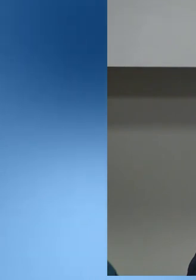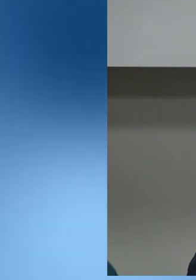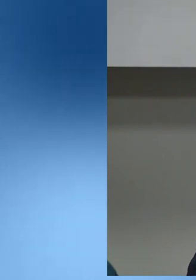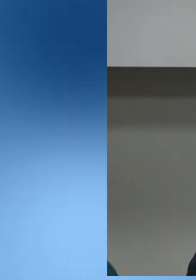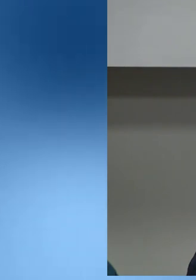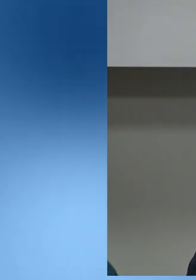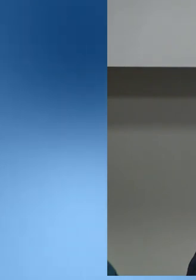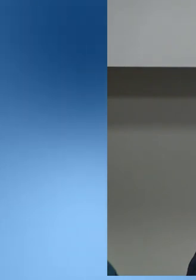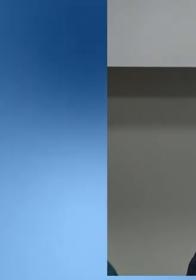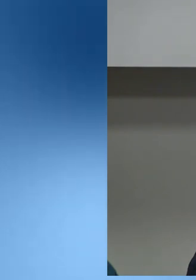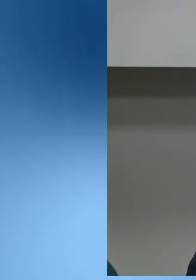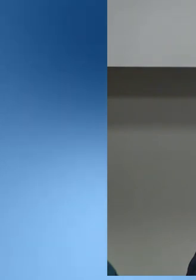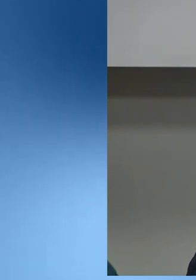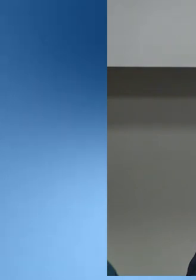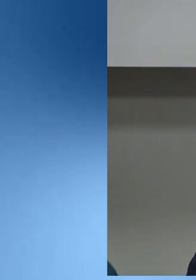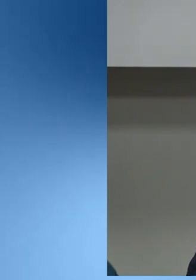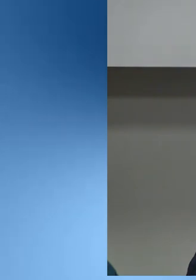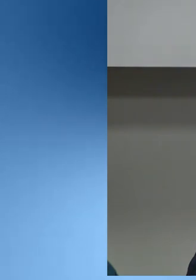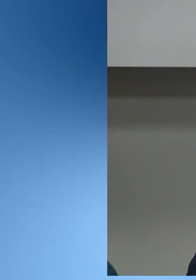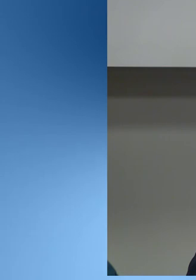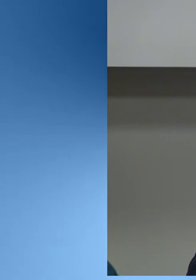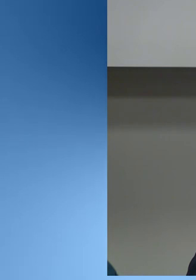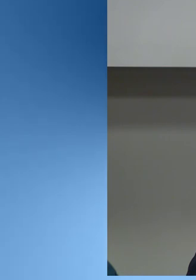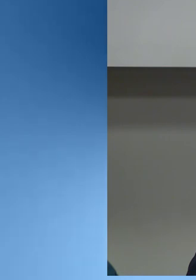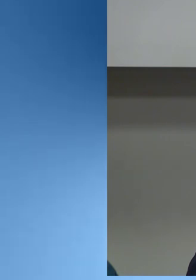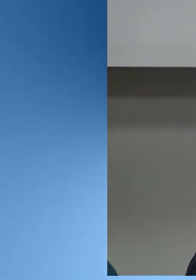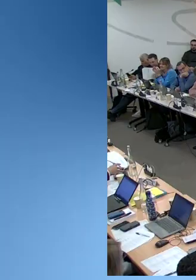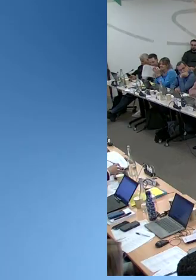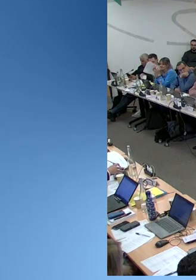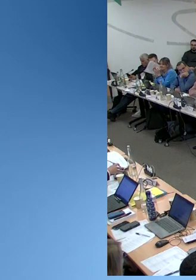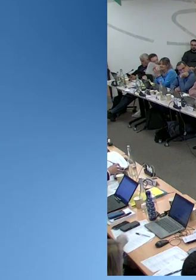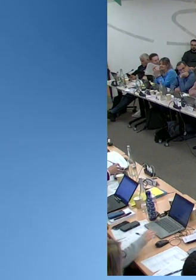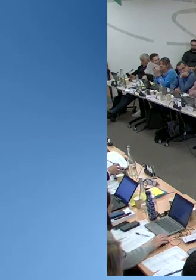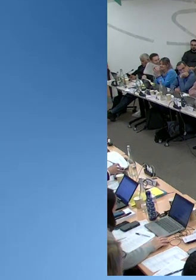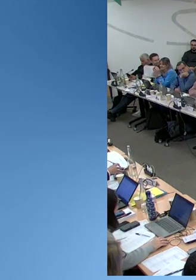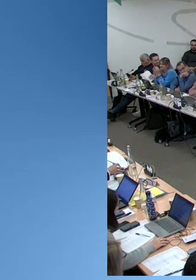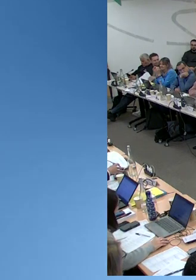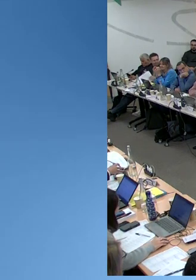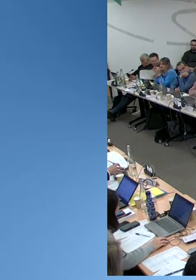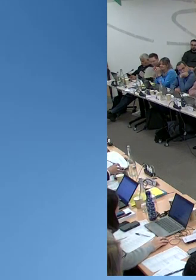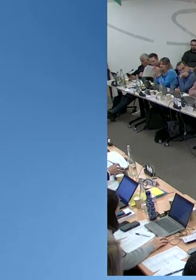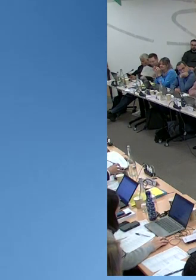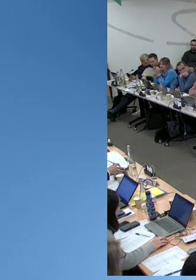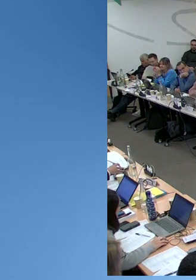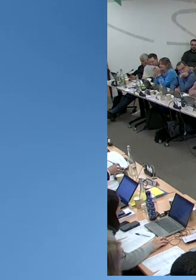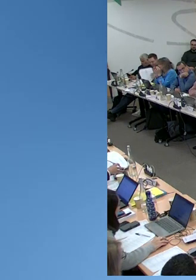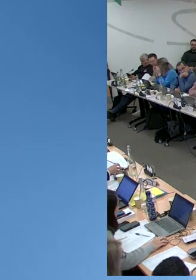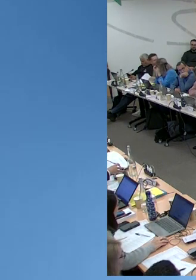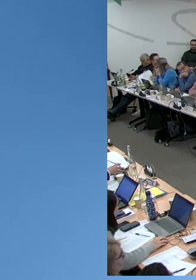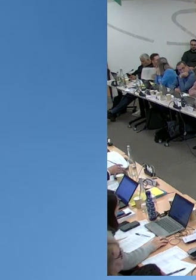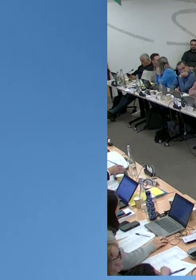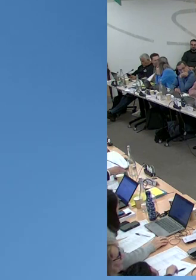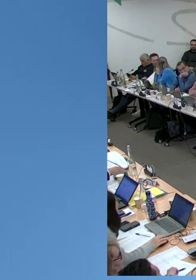allez euh sur cette sur ce petit recadrage mais qui remet tout le monde face à ses responsabilités je vous propose de passer au vote